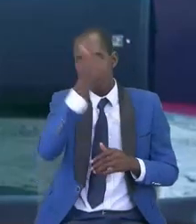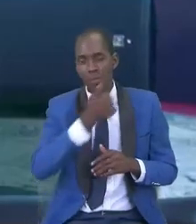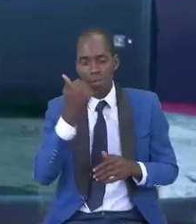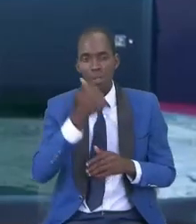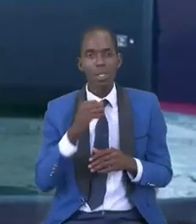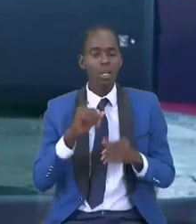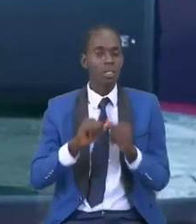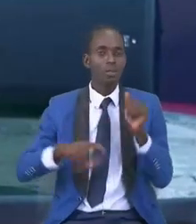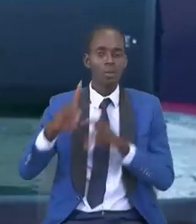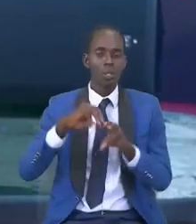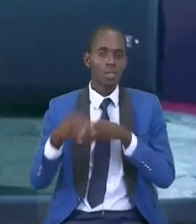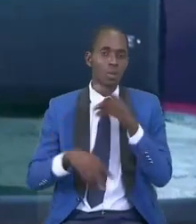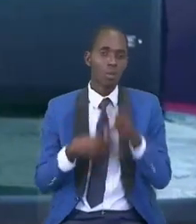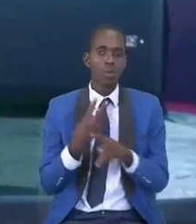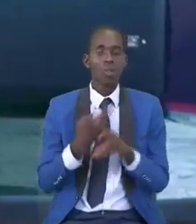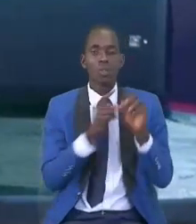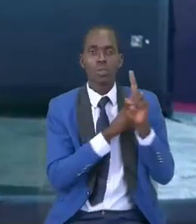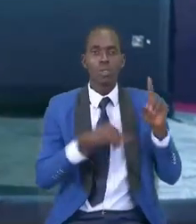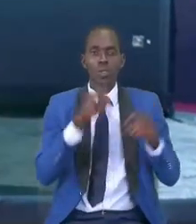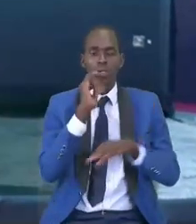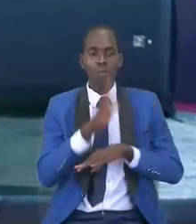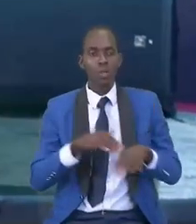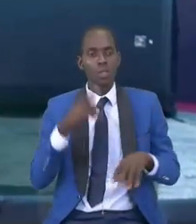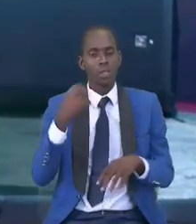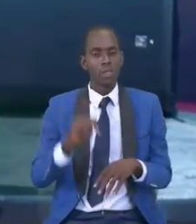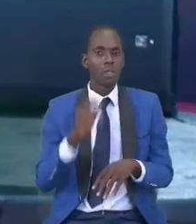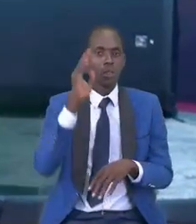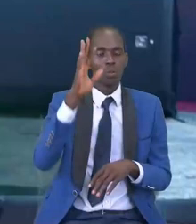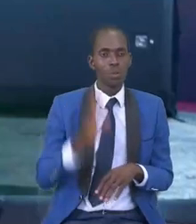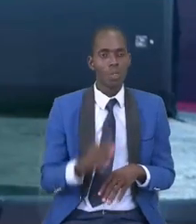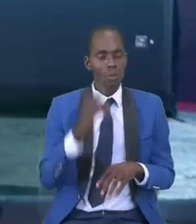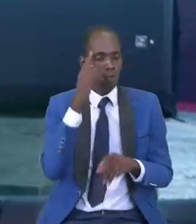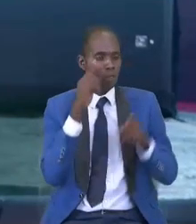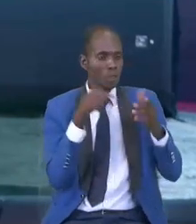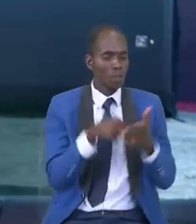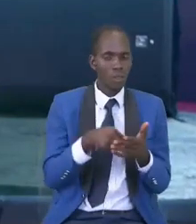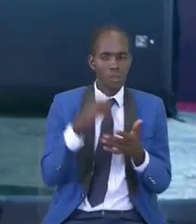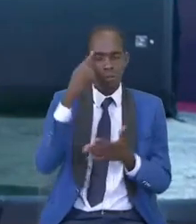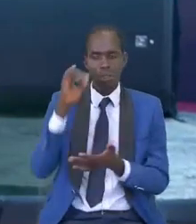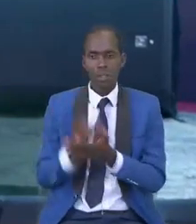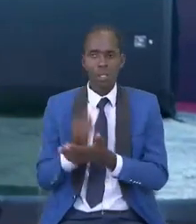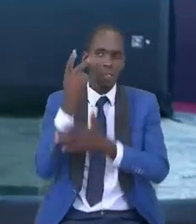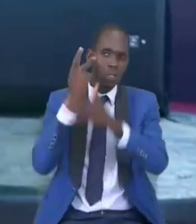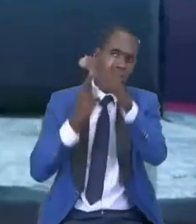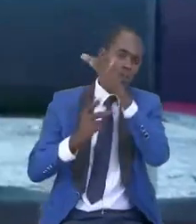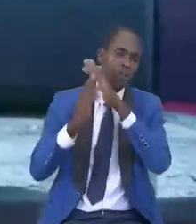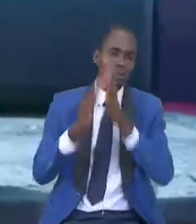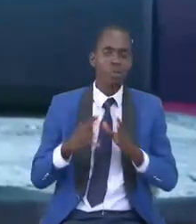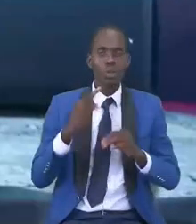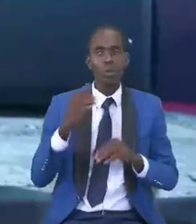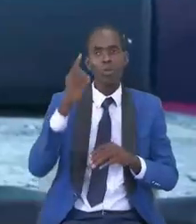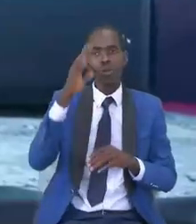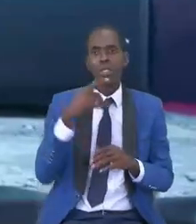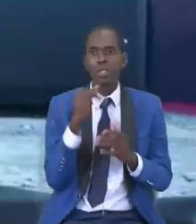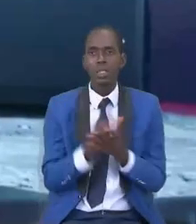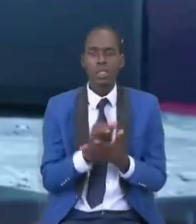Seigneur appelle le ministre de tel ou tel, le prédicateur et le prophète de Dieu.